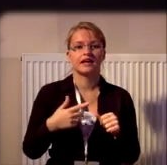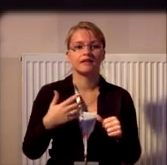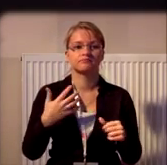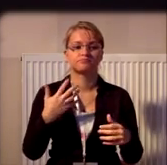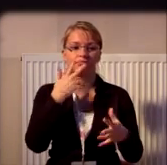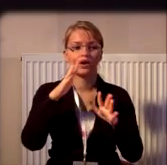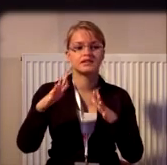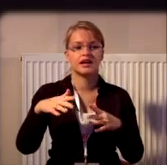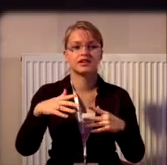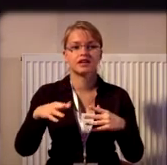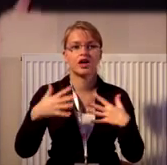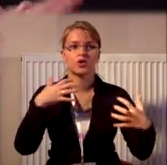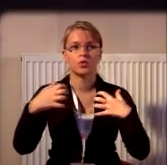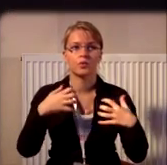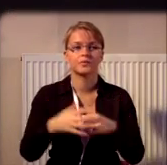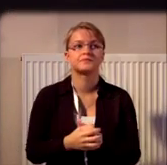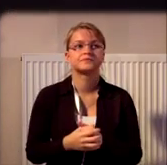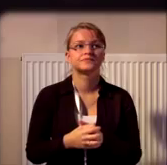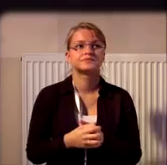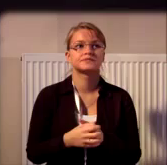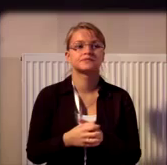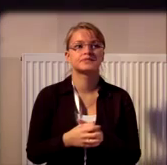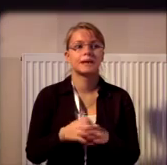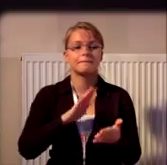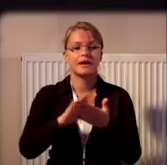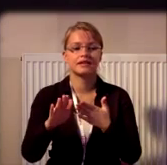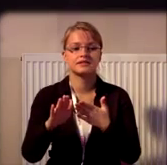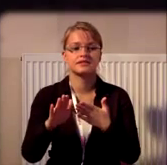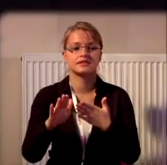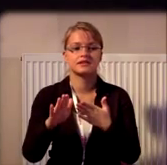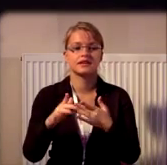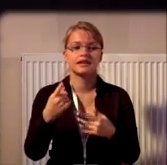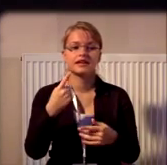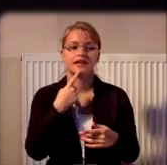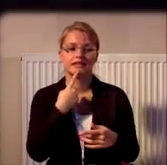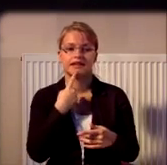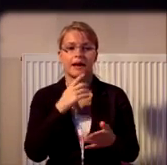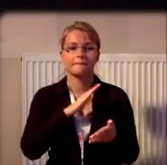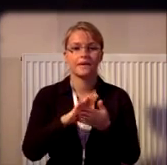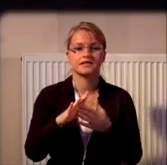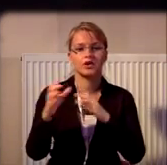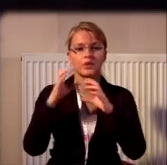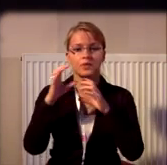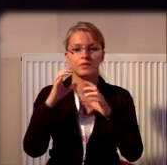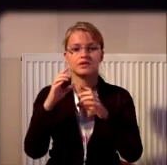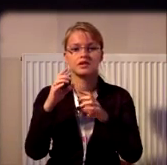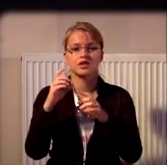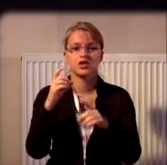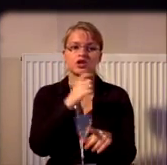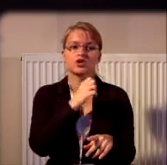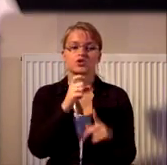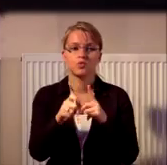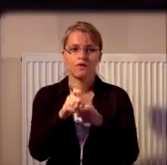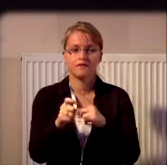Tutaj chodzi o zajęcia, które spowodują, że bez użycia języka, bez użycia komunikacji